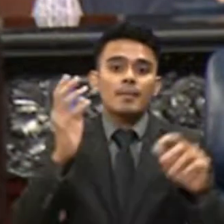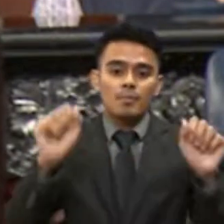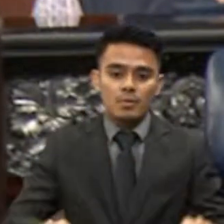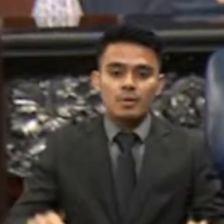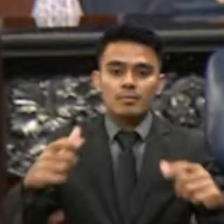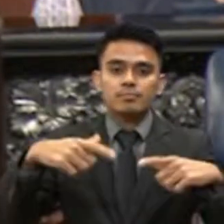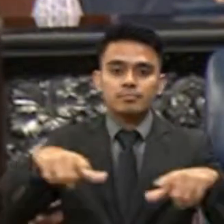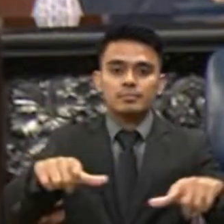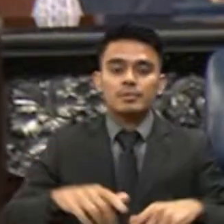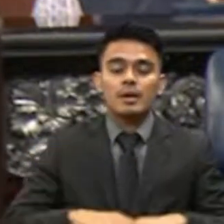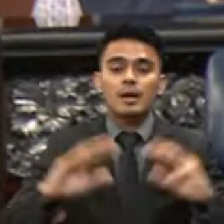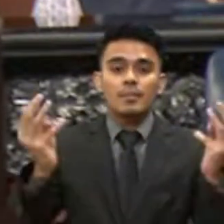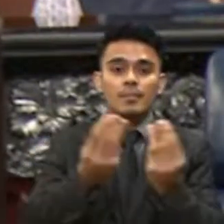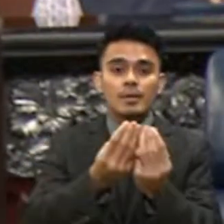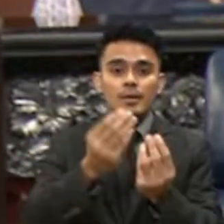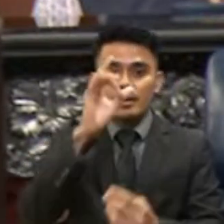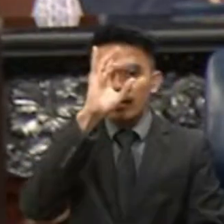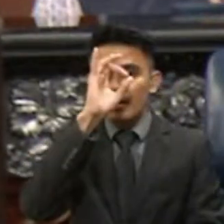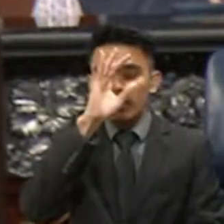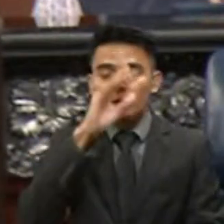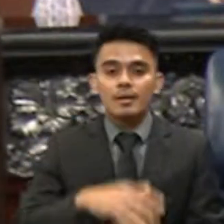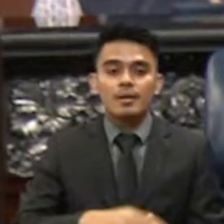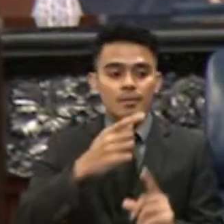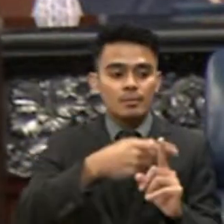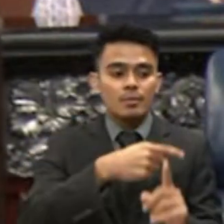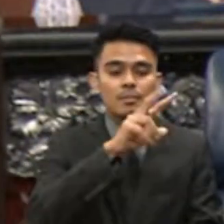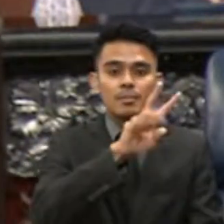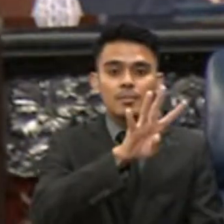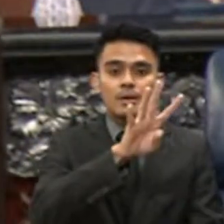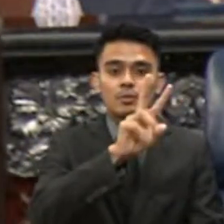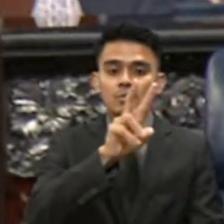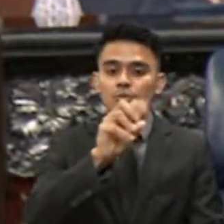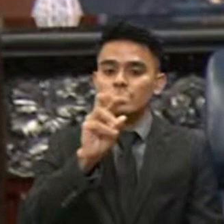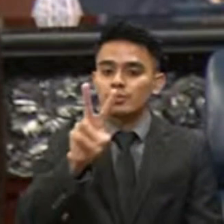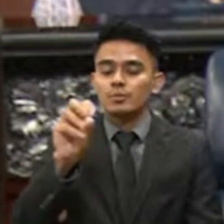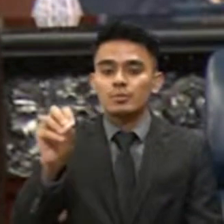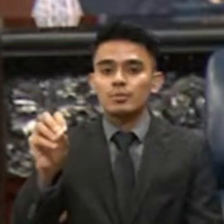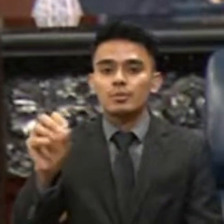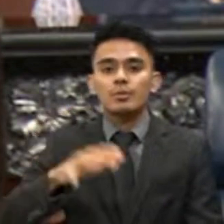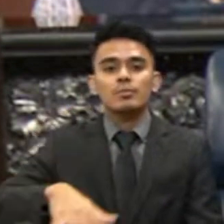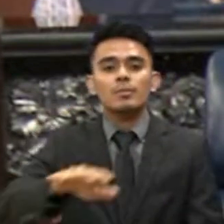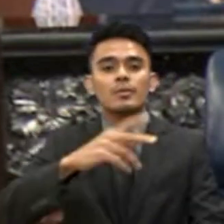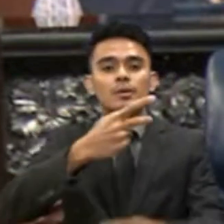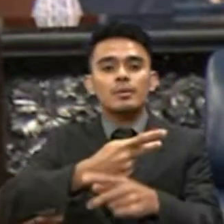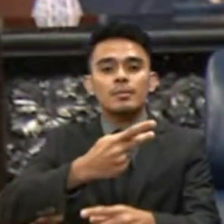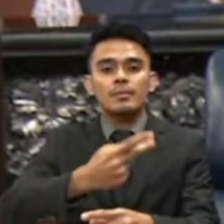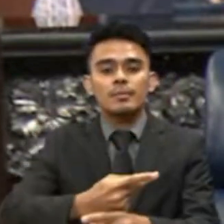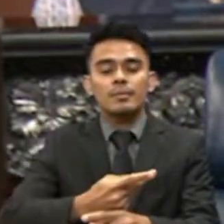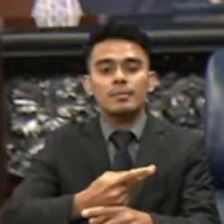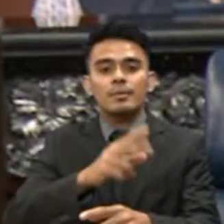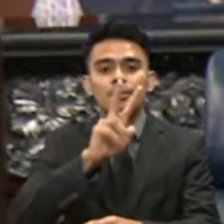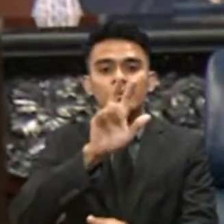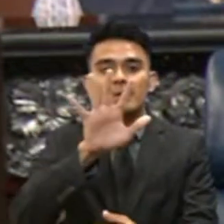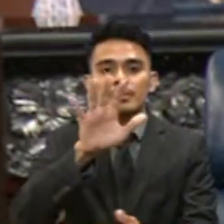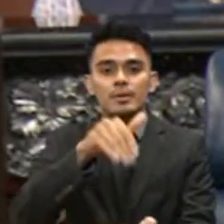masyarakat India April 2020 median simpanan